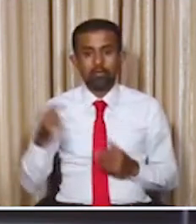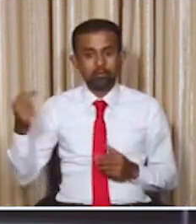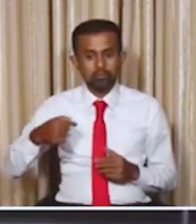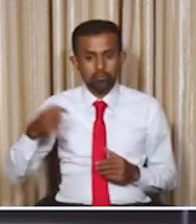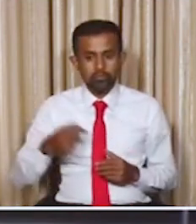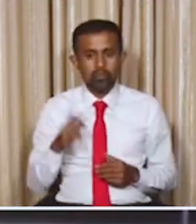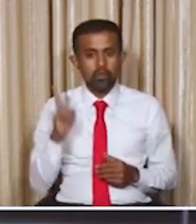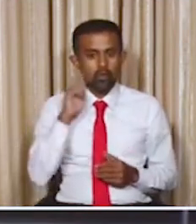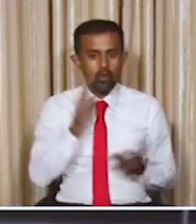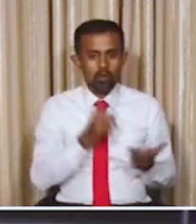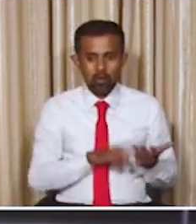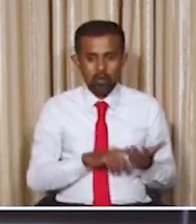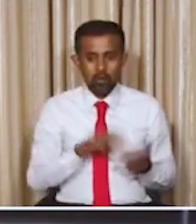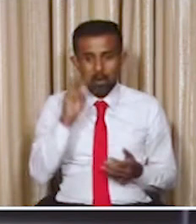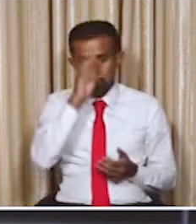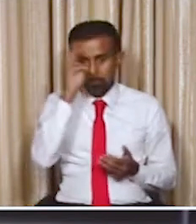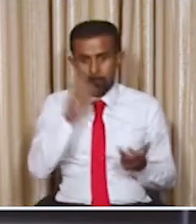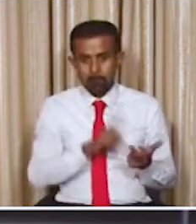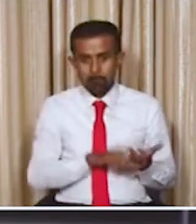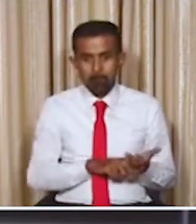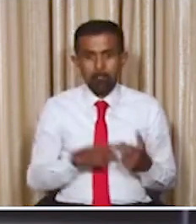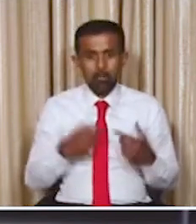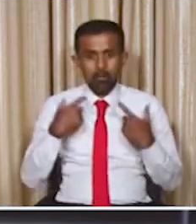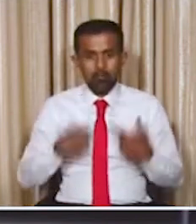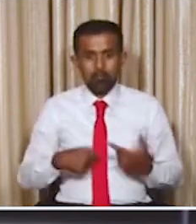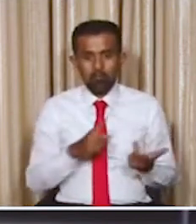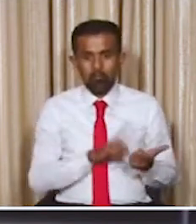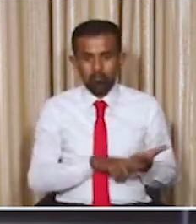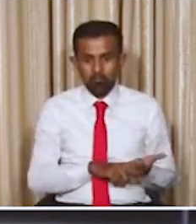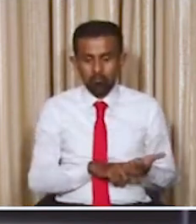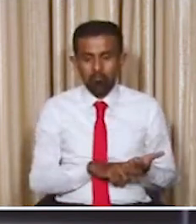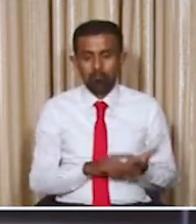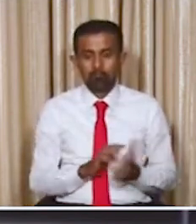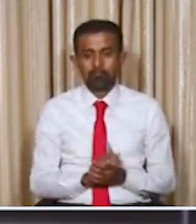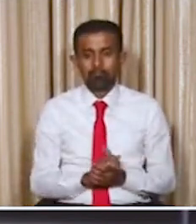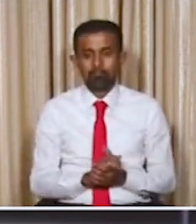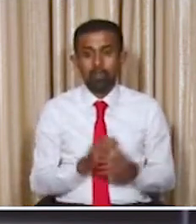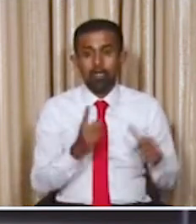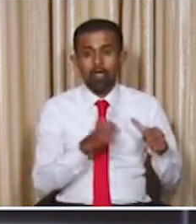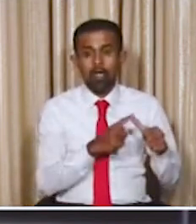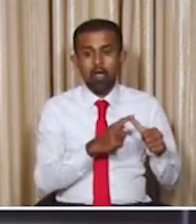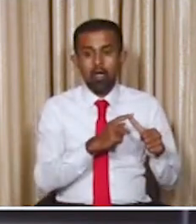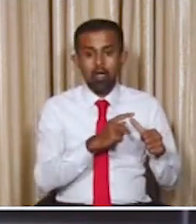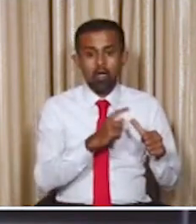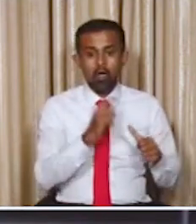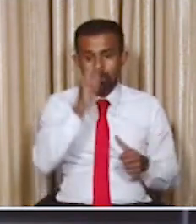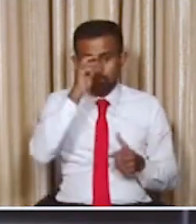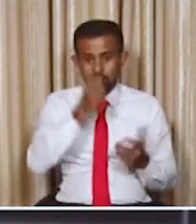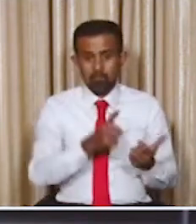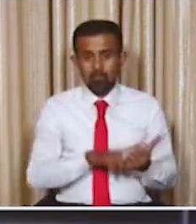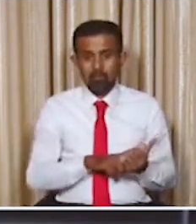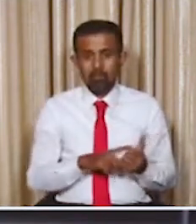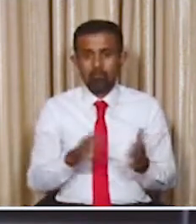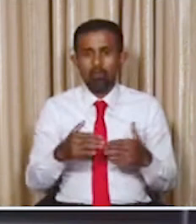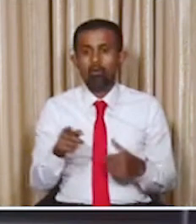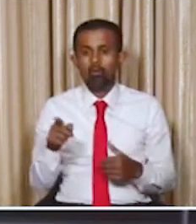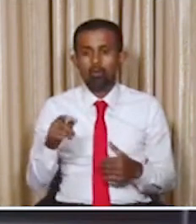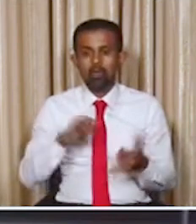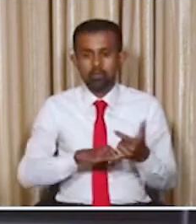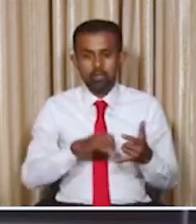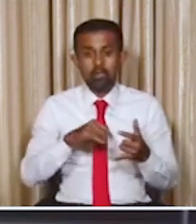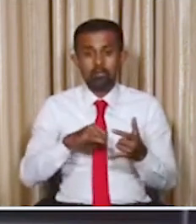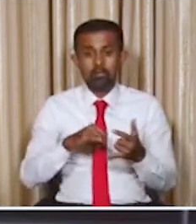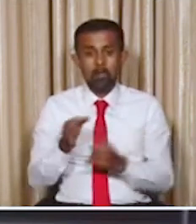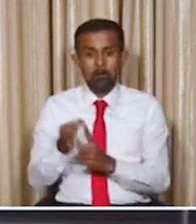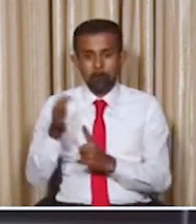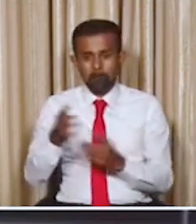තියෙනවා රනිල් වික්‍රමසිංහ මෛත්‍රීපාල සිරිසේන මහින්ද රාජපක්ෂ අනුර කුමාර දිසානායක තව කවුද සජිත්